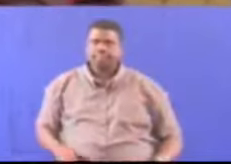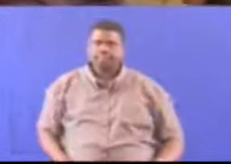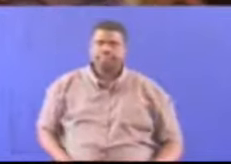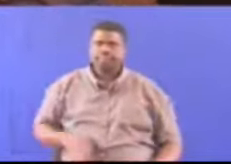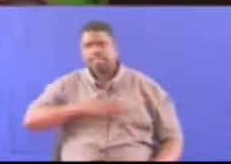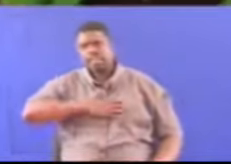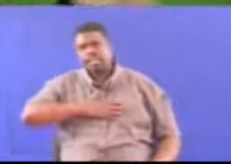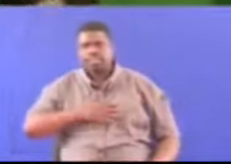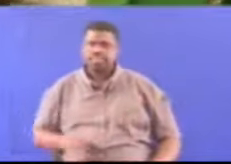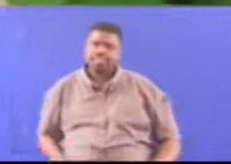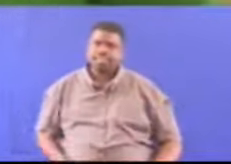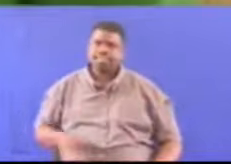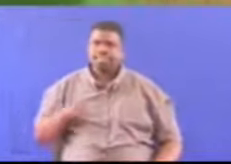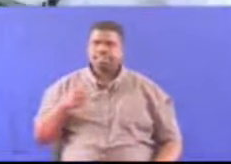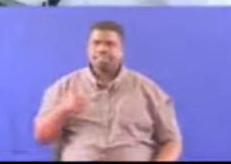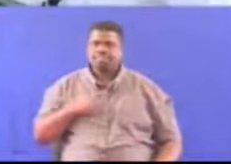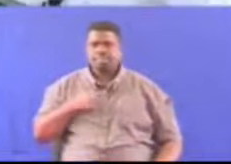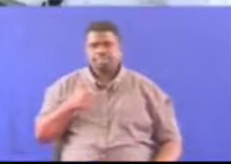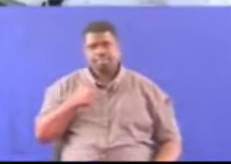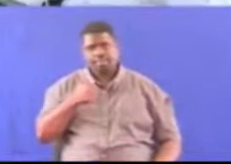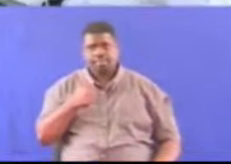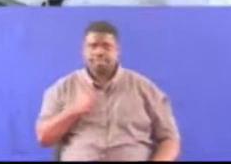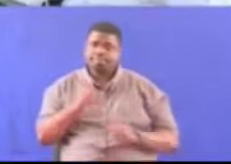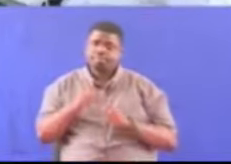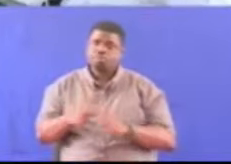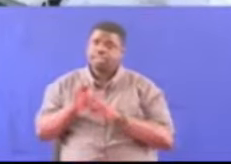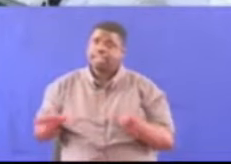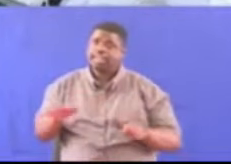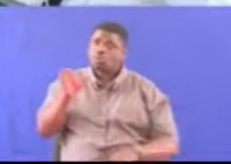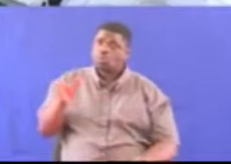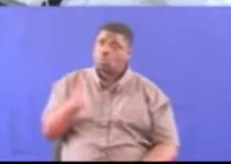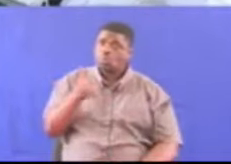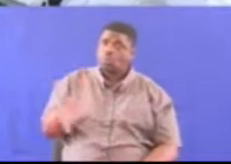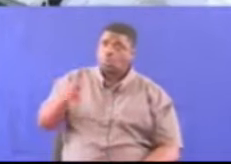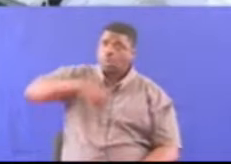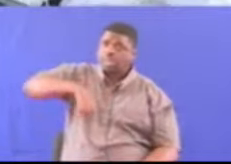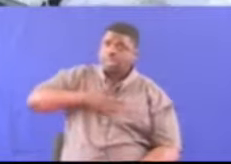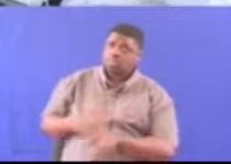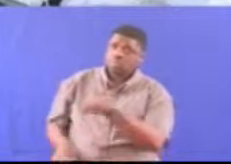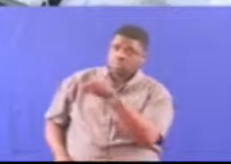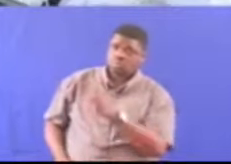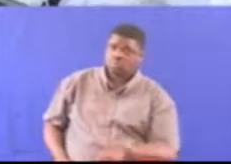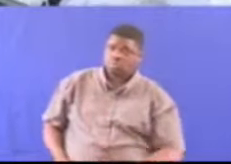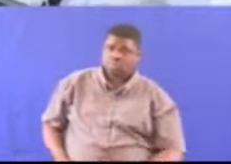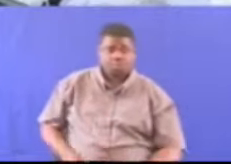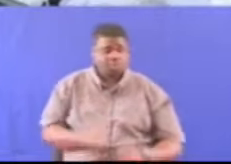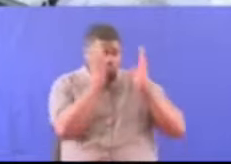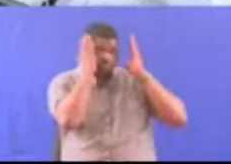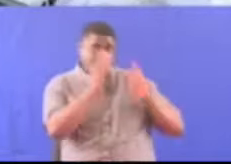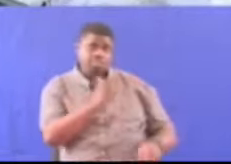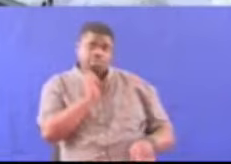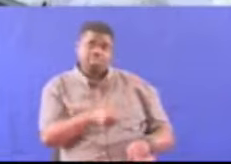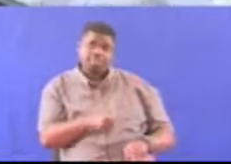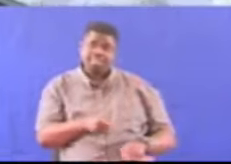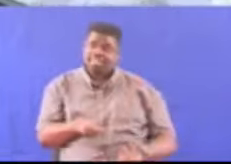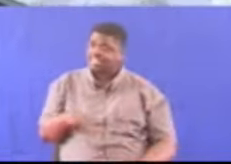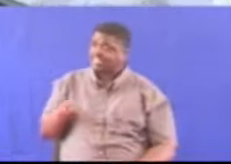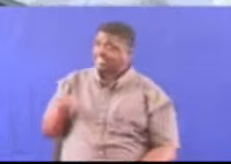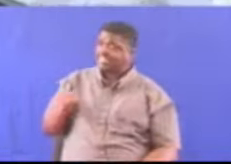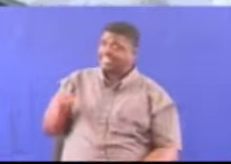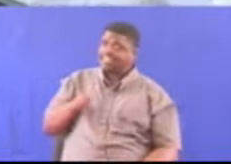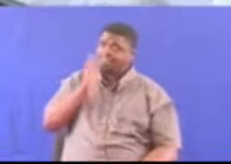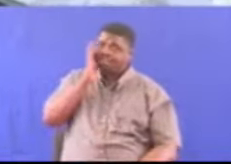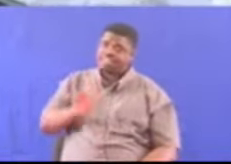Asante sana. Ninaamini kwa yetu mko tayari kabisa. Mheshimiwa Spika, siku mbili hizi vijana